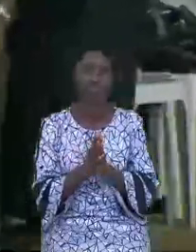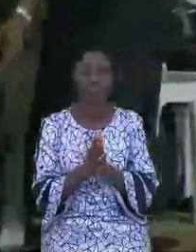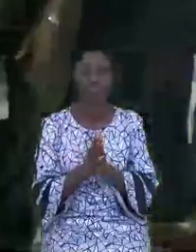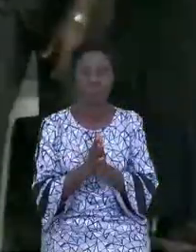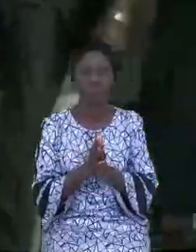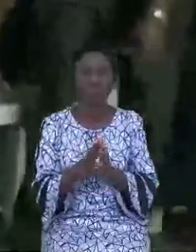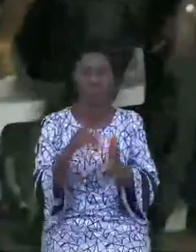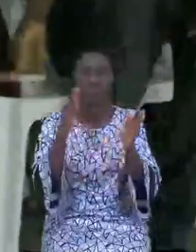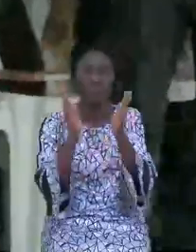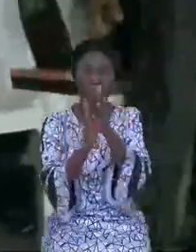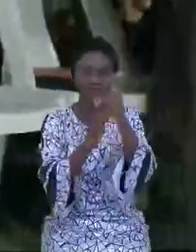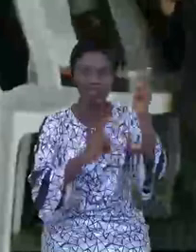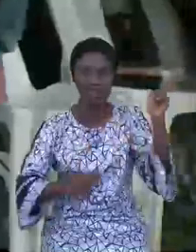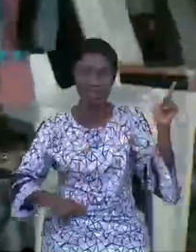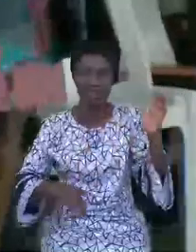Gloire à Dieu.